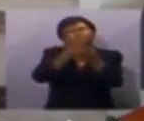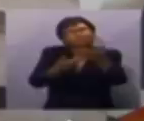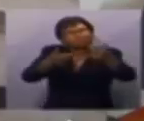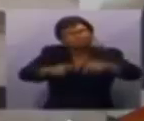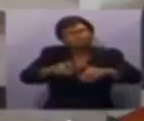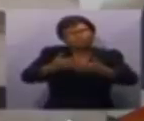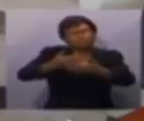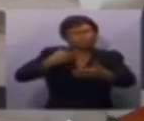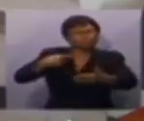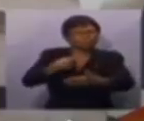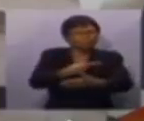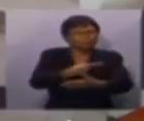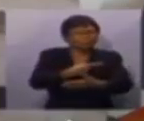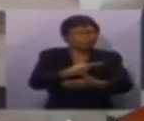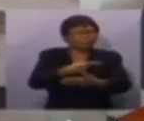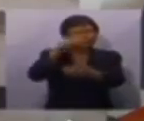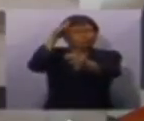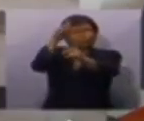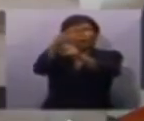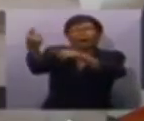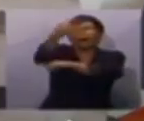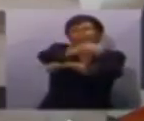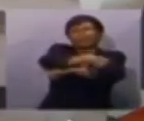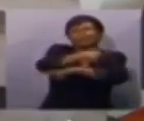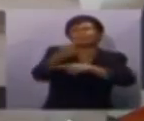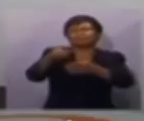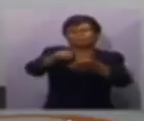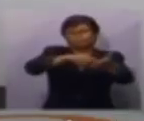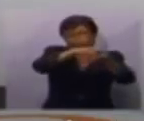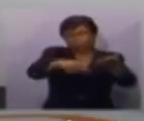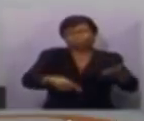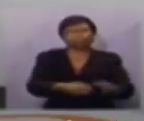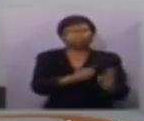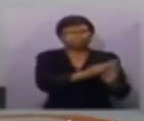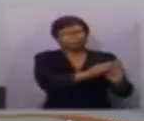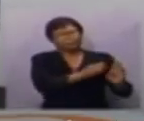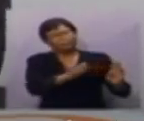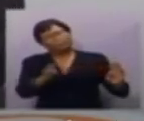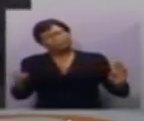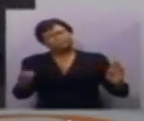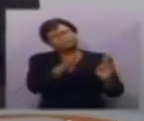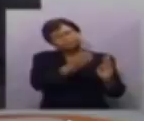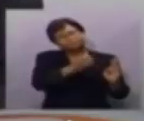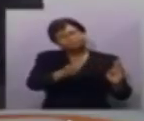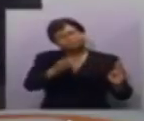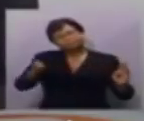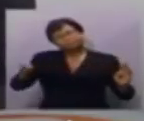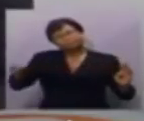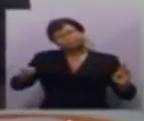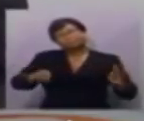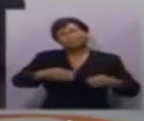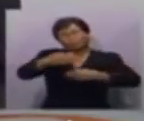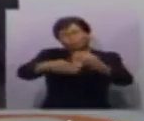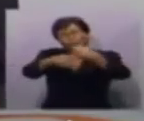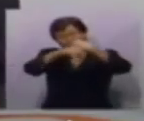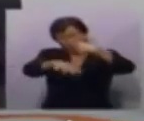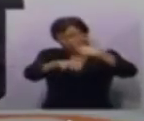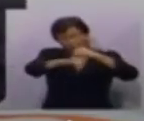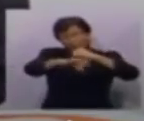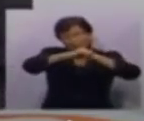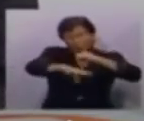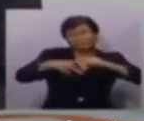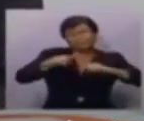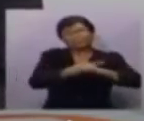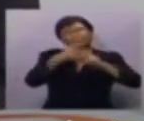perkembangannya sebelum kita menuju ke hari pengundian? Baik, sepanjang proses kempen ini kita